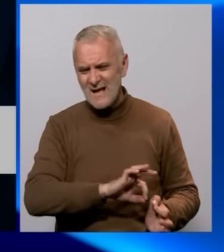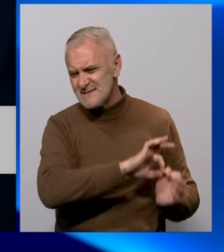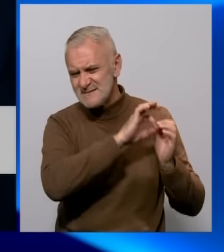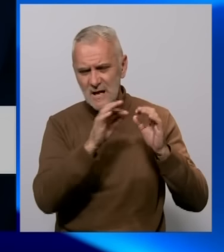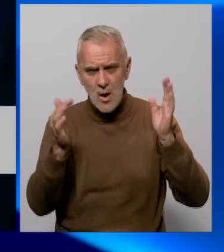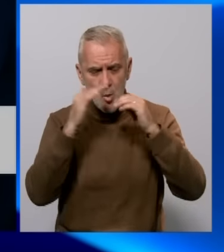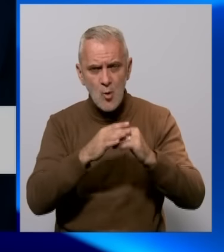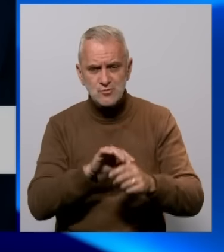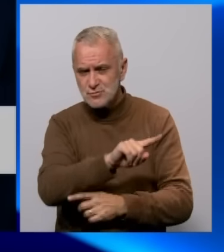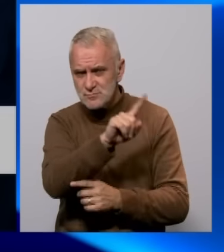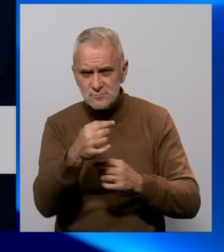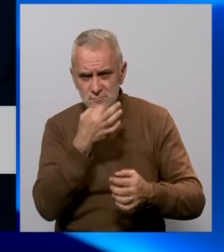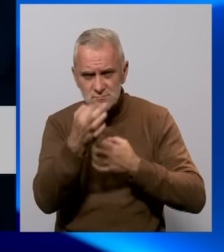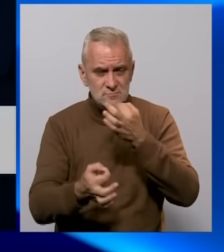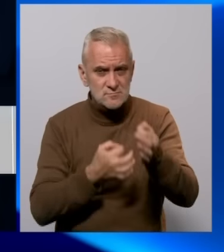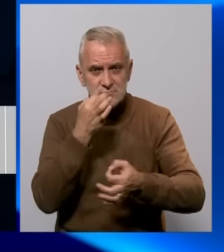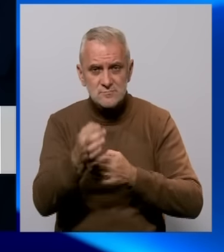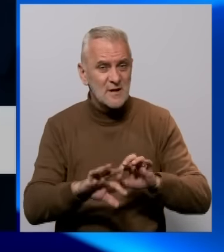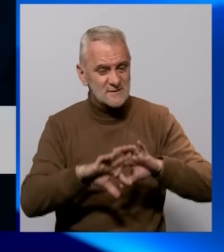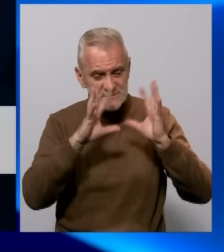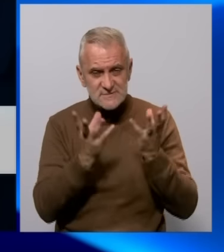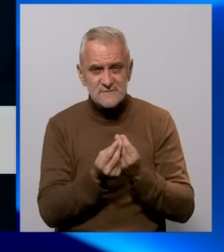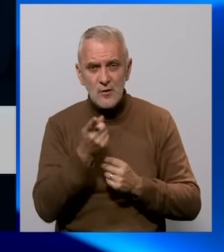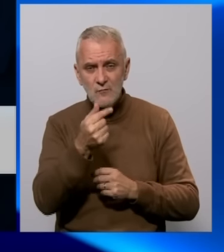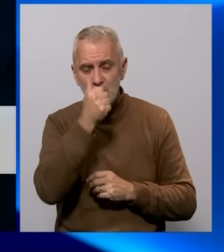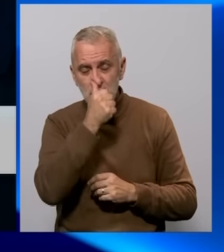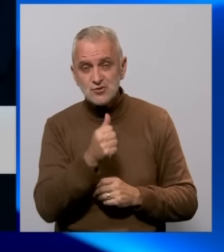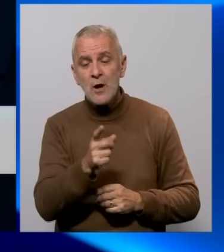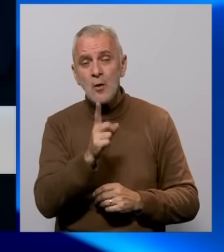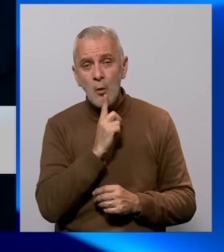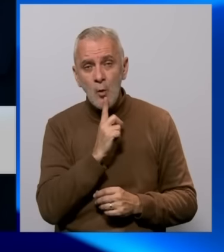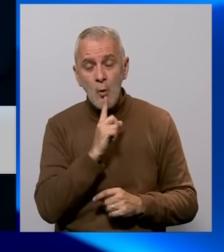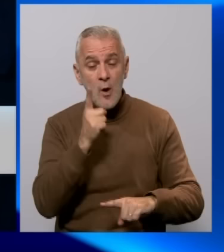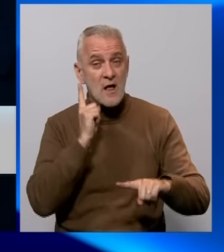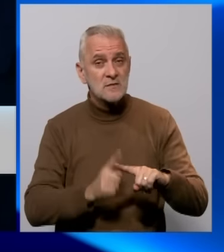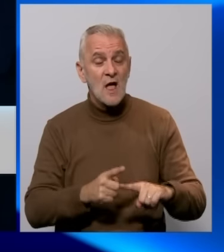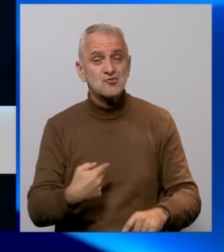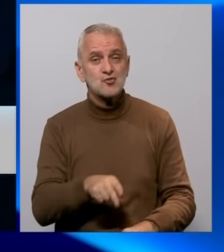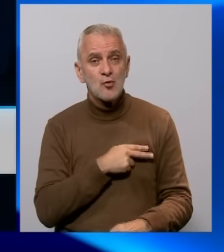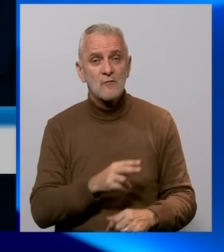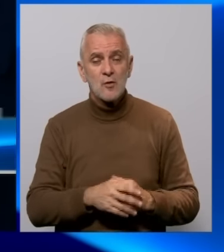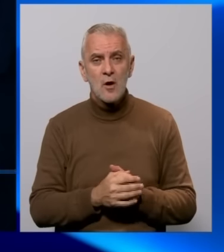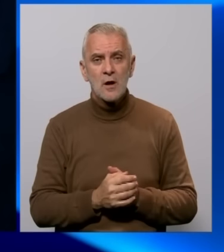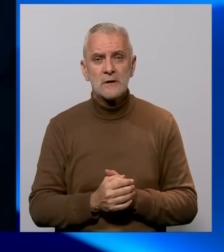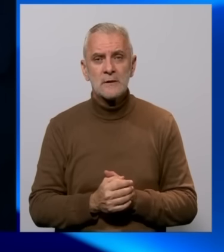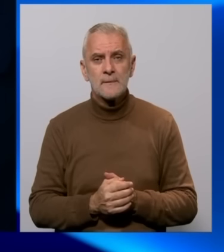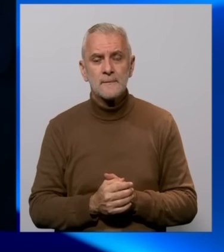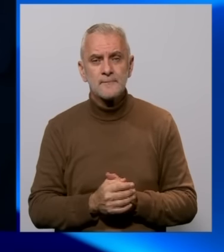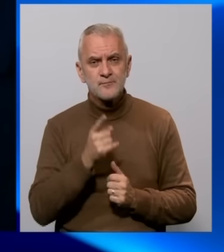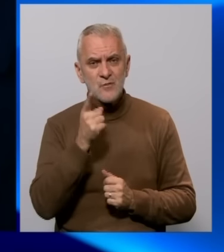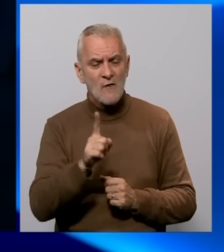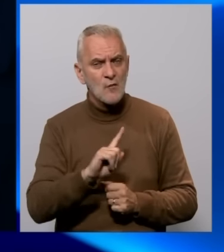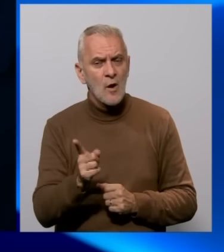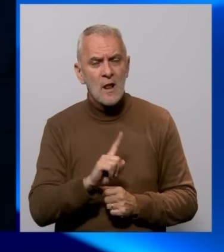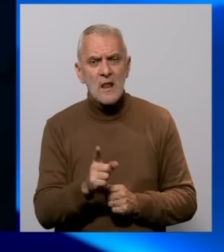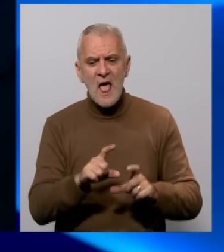ispitivanja oko svega toga ko je tačno odgovoran. Ovo nije krivično